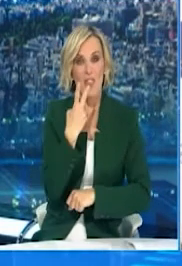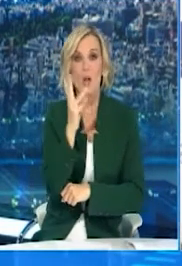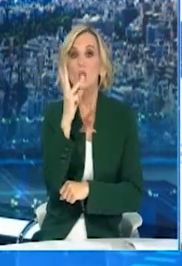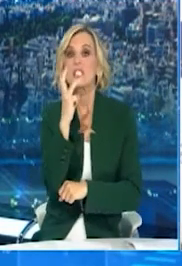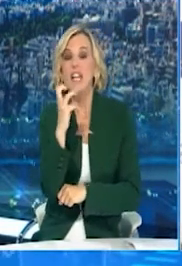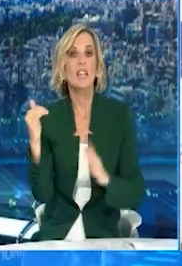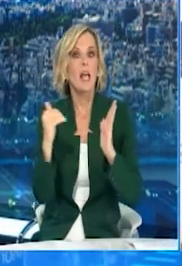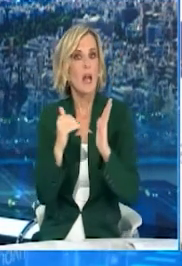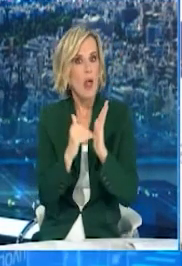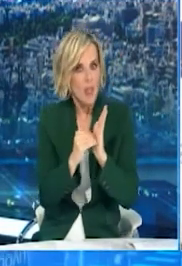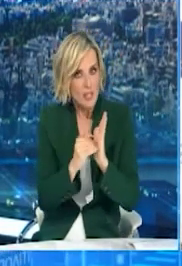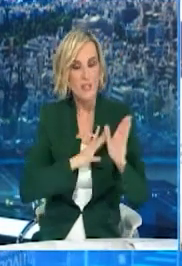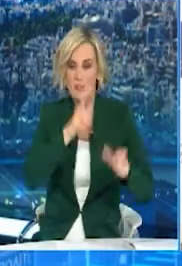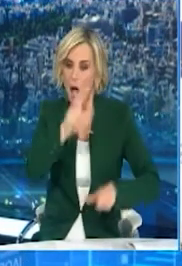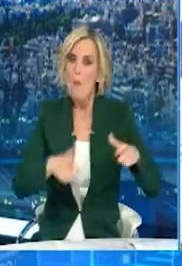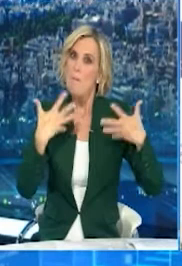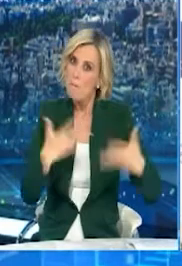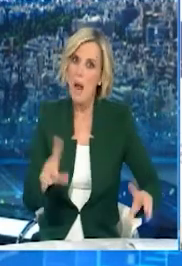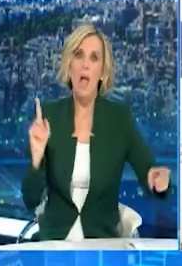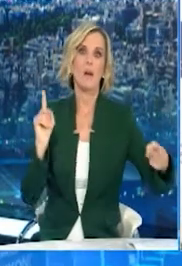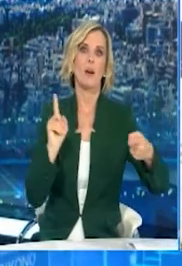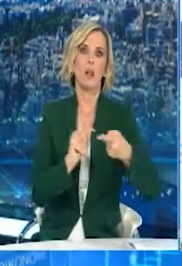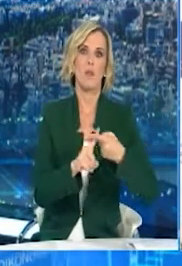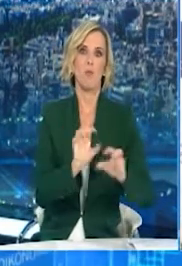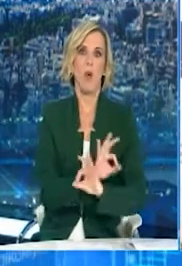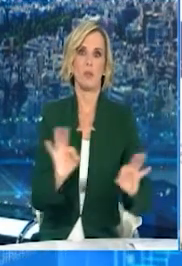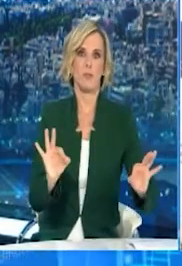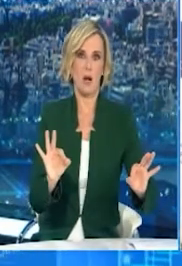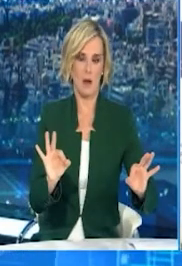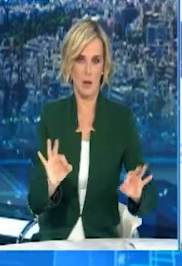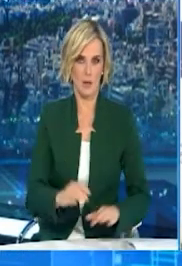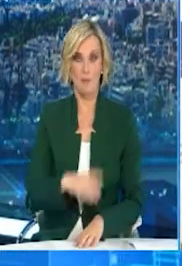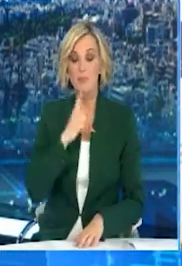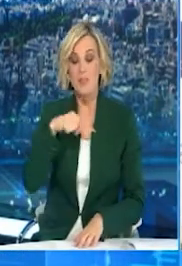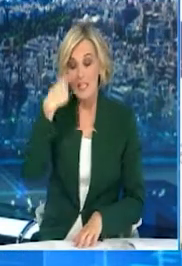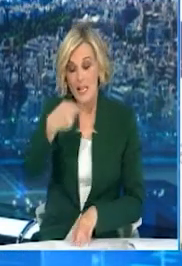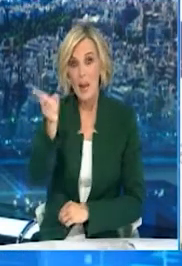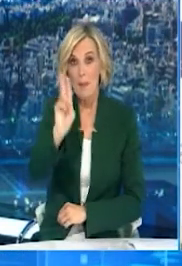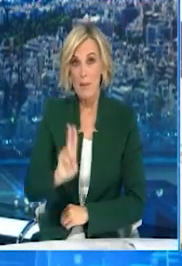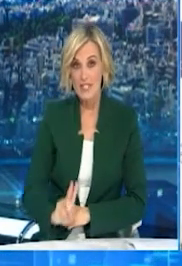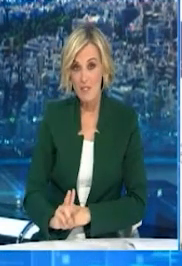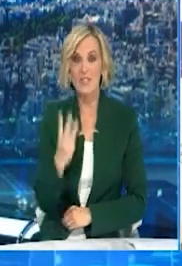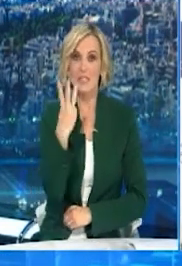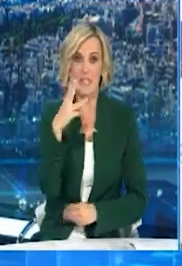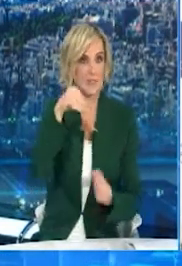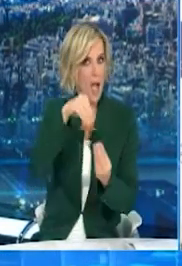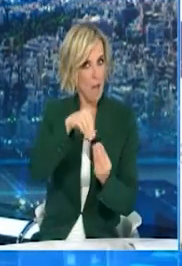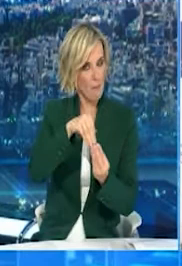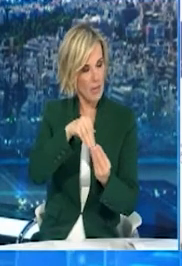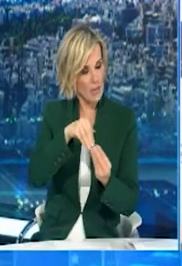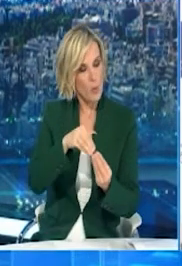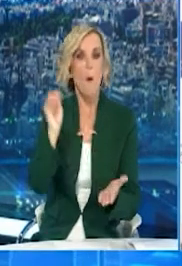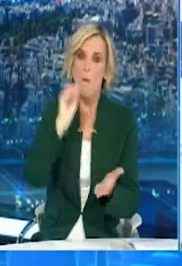κλείσει ραντεβού, που αυτό σημαίνει 460.000 ραντεβού. Την επόμενη Παρασκευή, 3 Απριλίου, θα